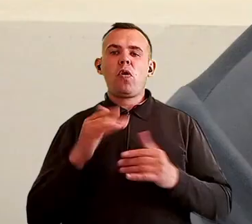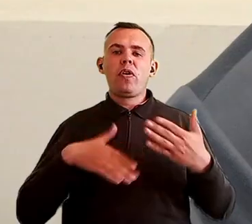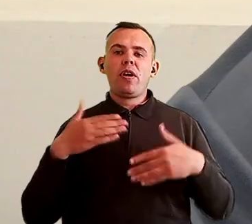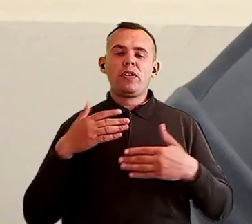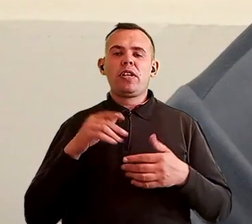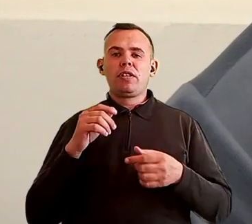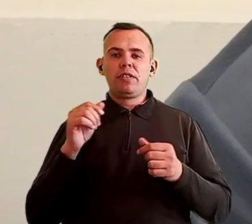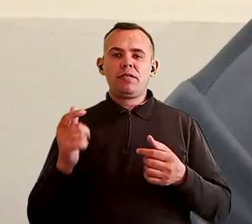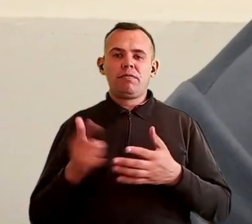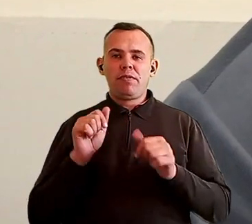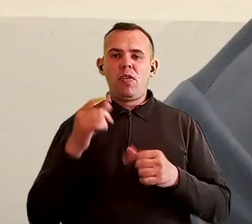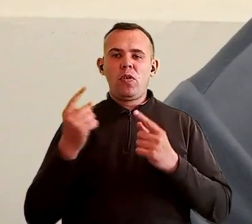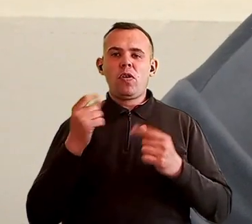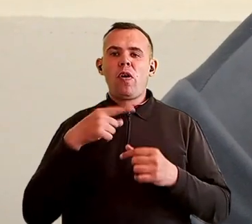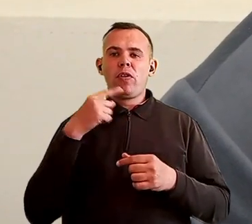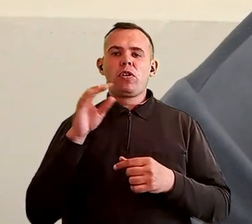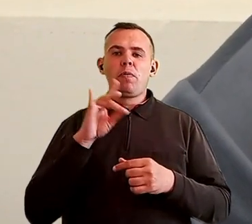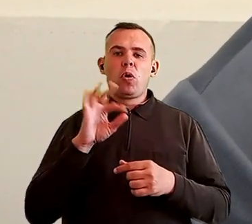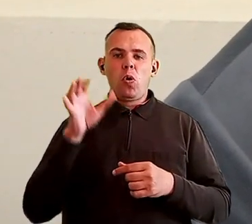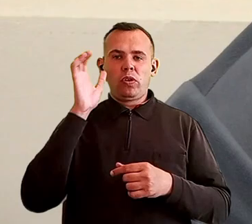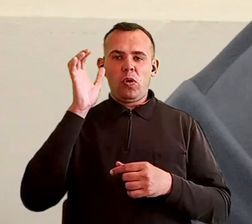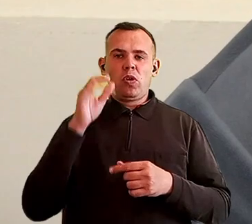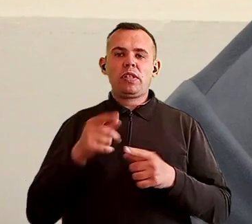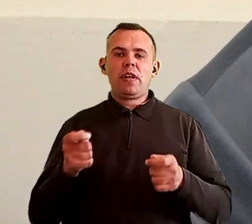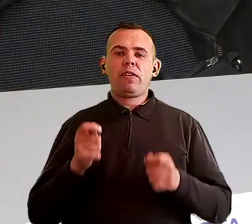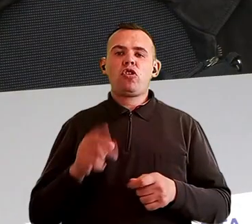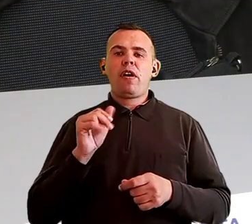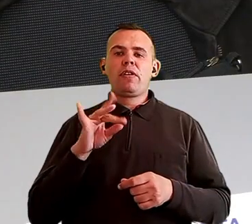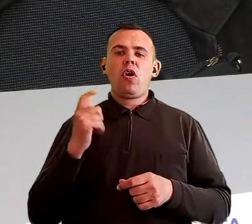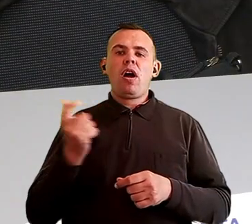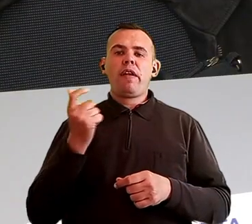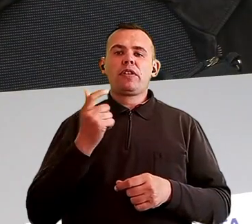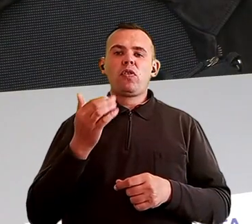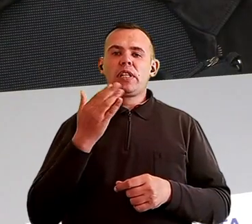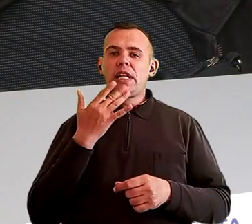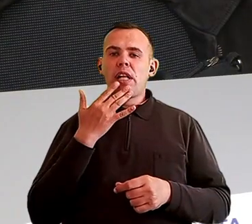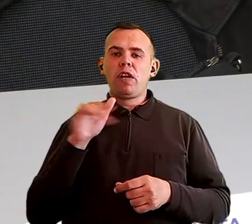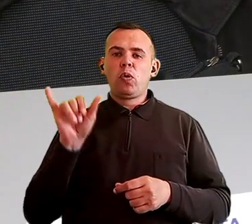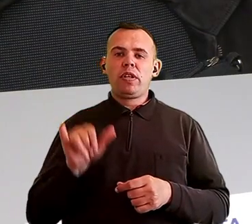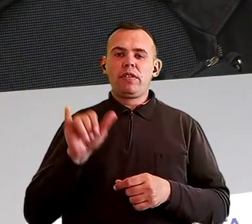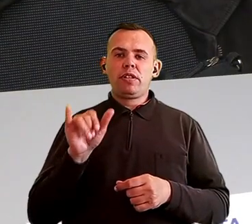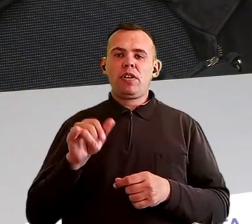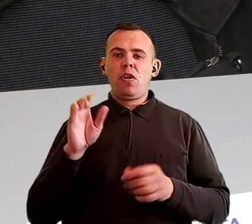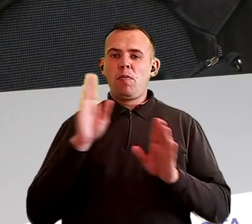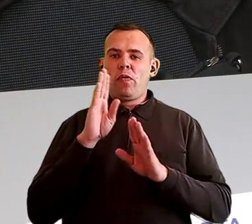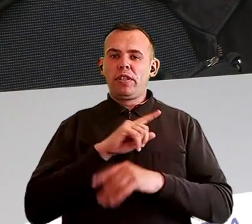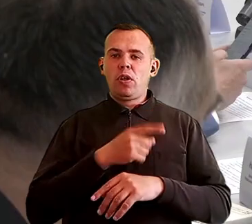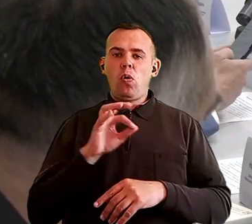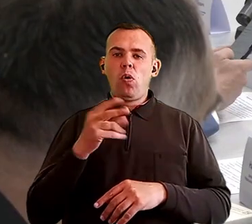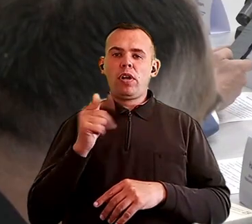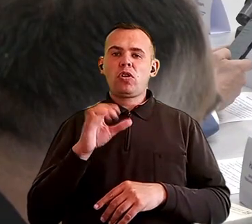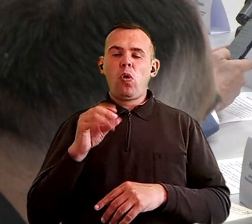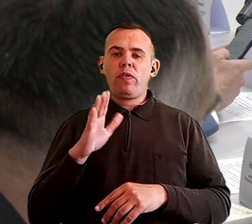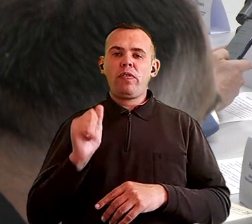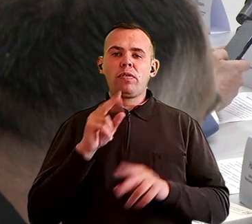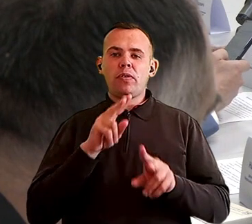одного та говорити про науку. Завідувачка кафедри Харківського національного університету повітряних сил Ольга Соловйова спостерігає за колегами